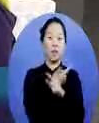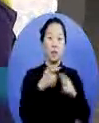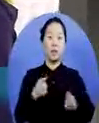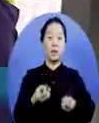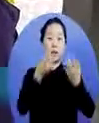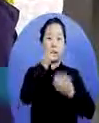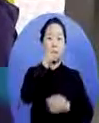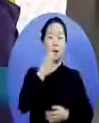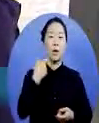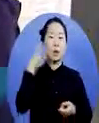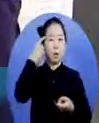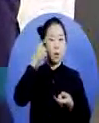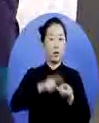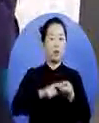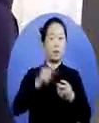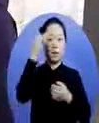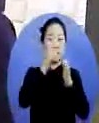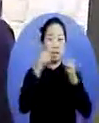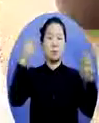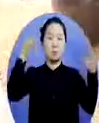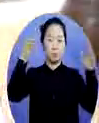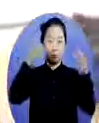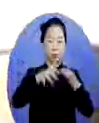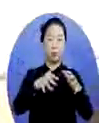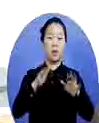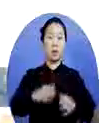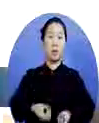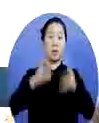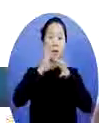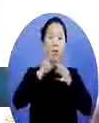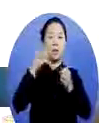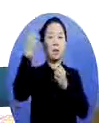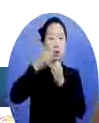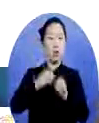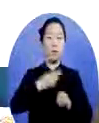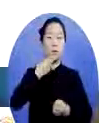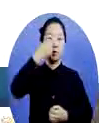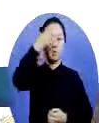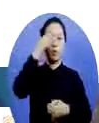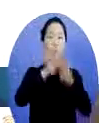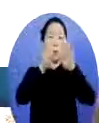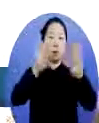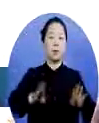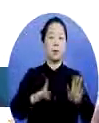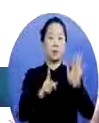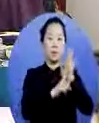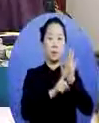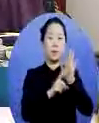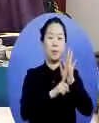관심있는 많은 관람객들의 주목을 받았습니다 이번 행사를 통해 전통주 전문 박물관으로 서 의 위상을